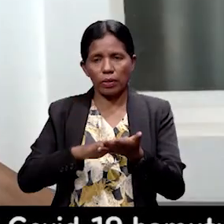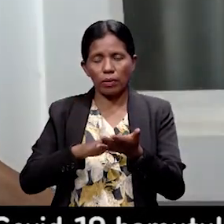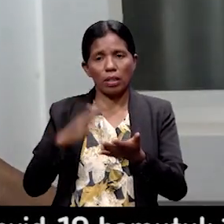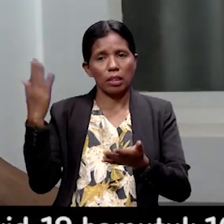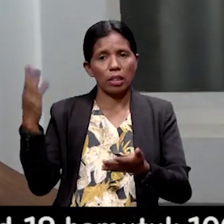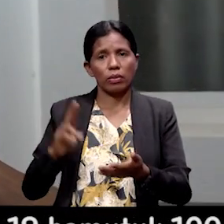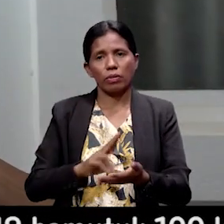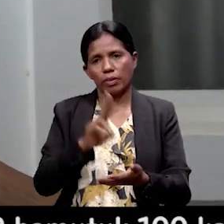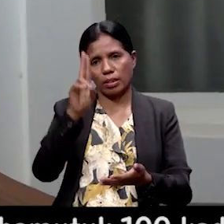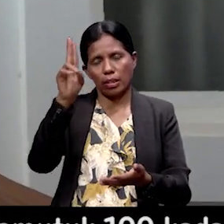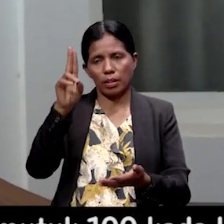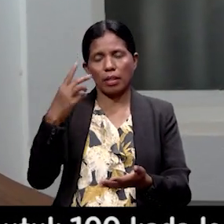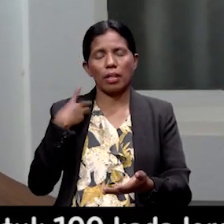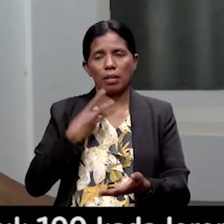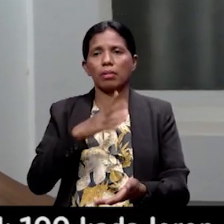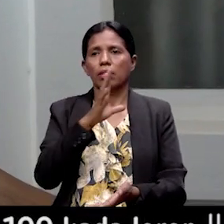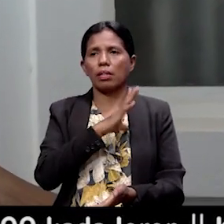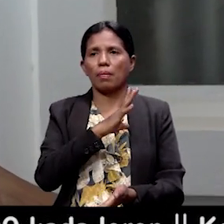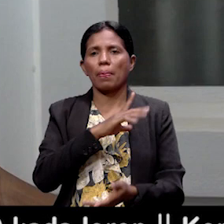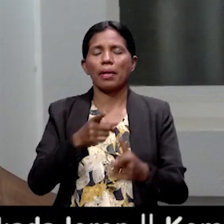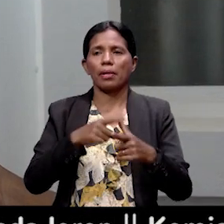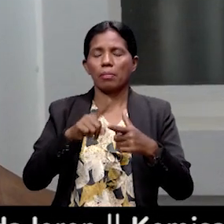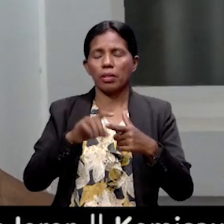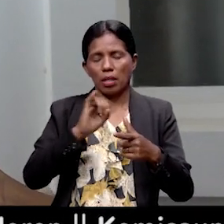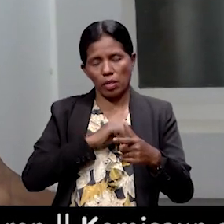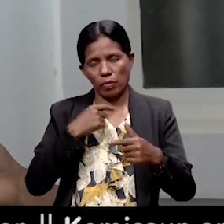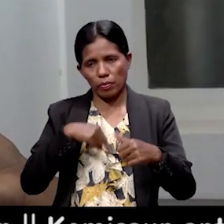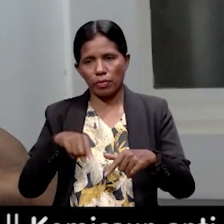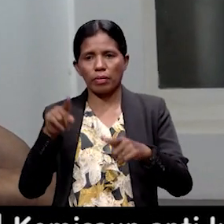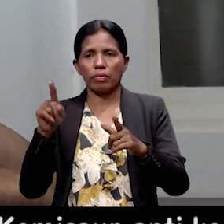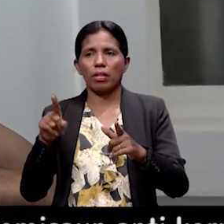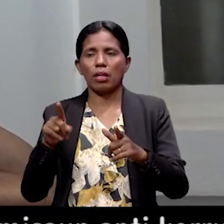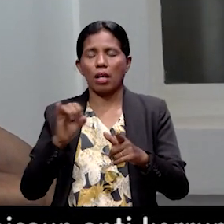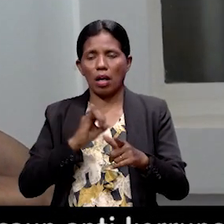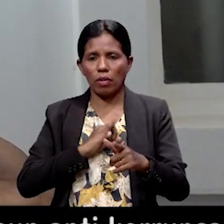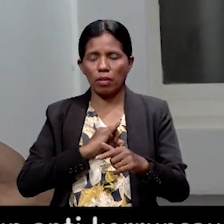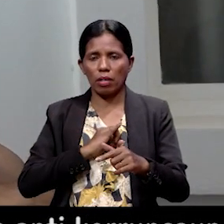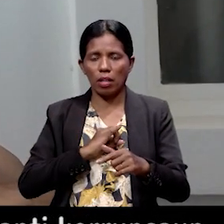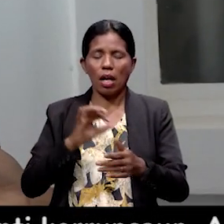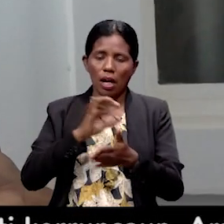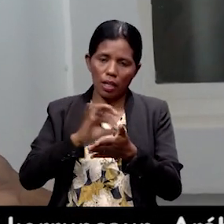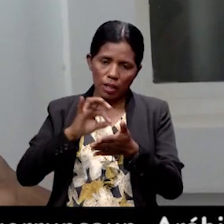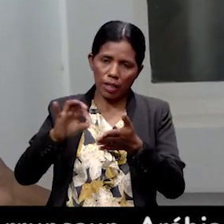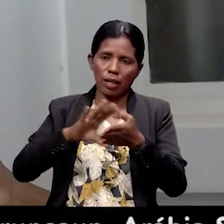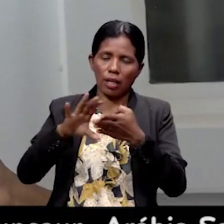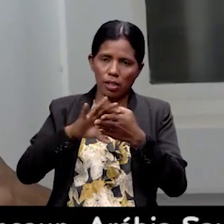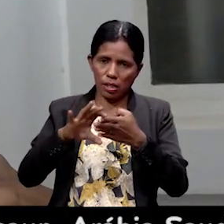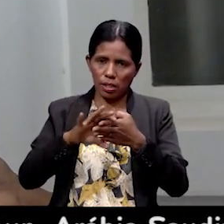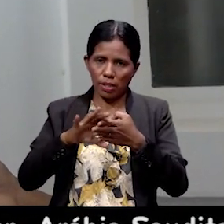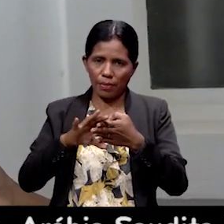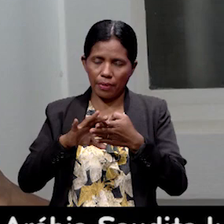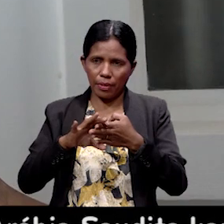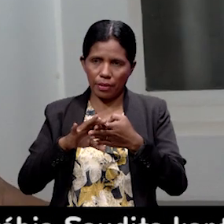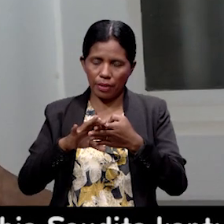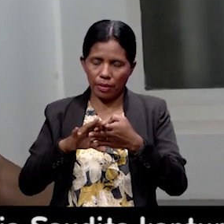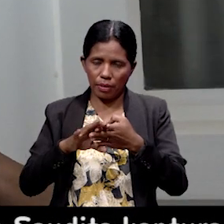no ne ita hi ada pois hau fila hau sei hakere karta ida ba ya